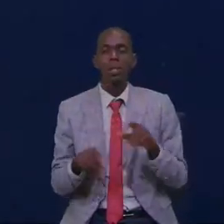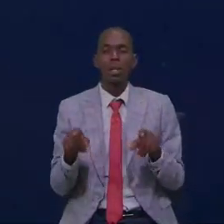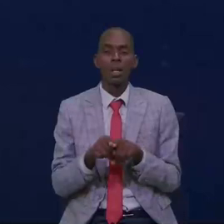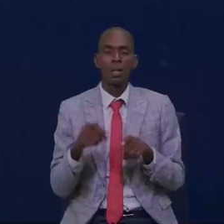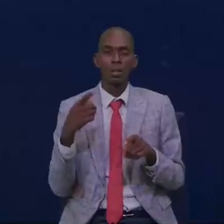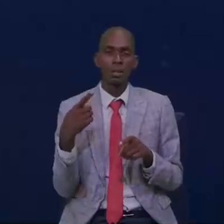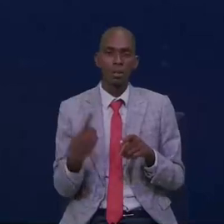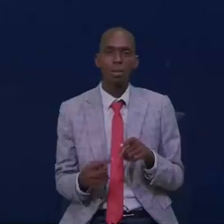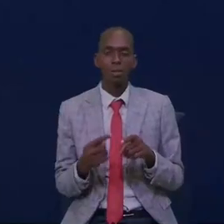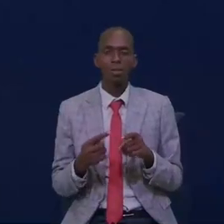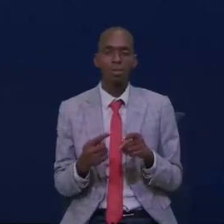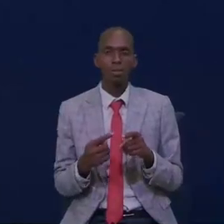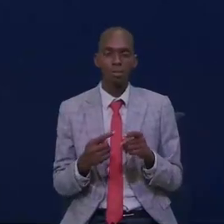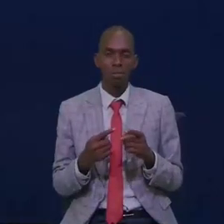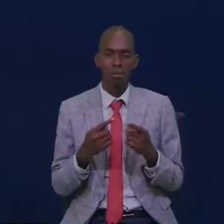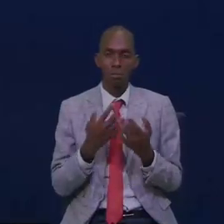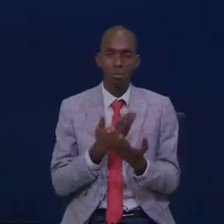répand sur les montagnes.